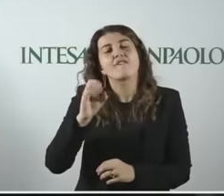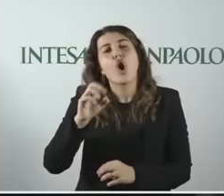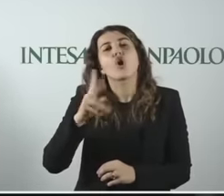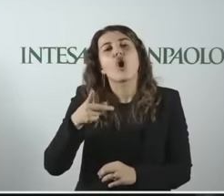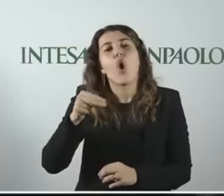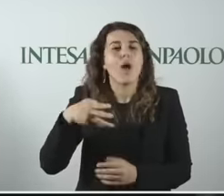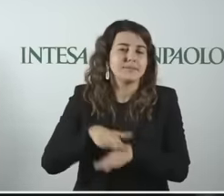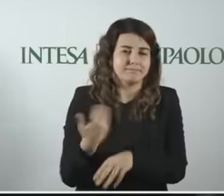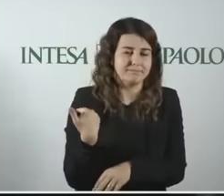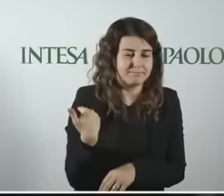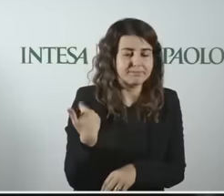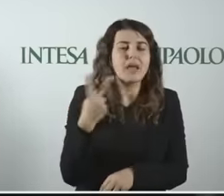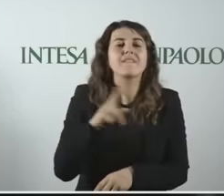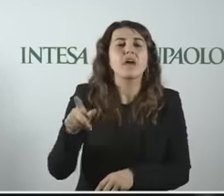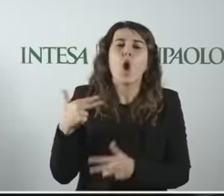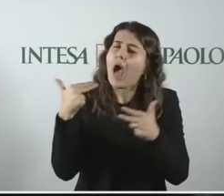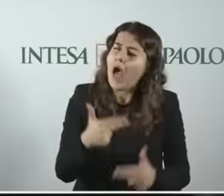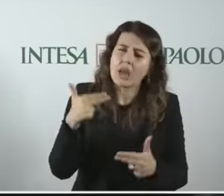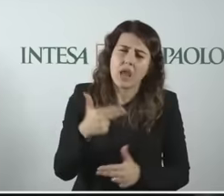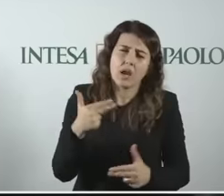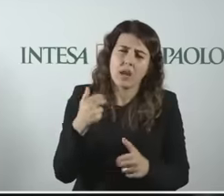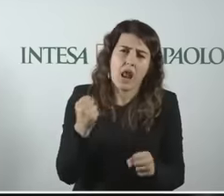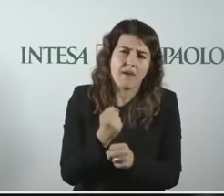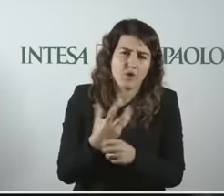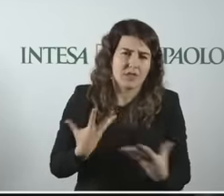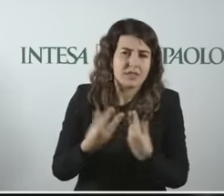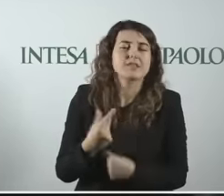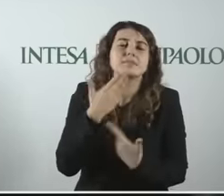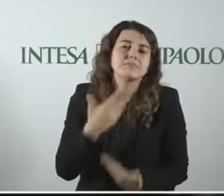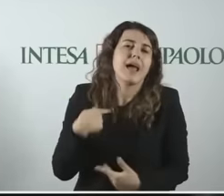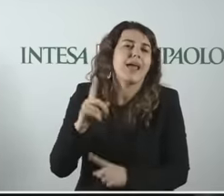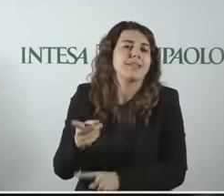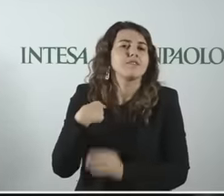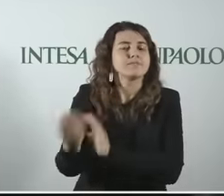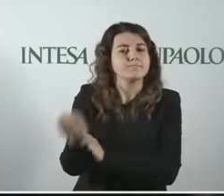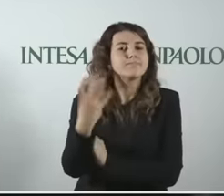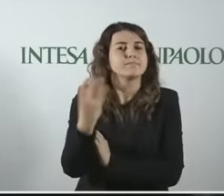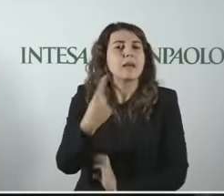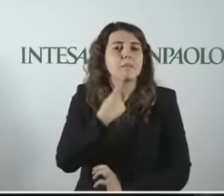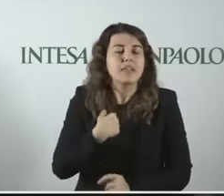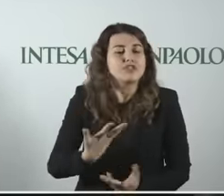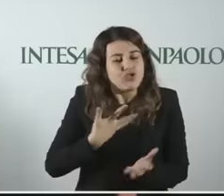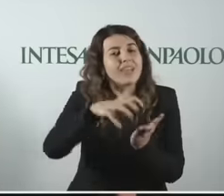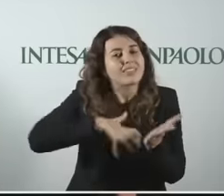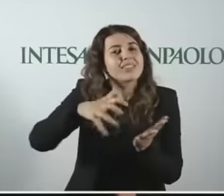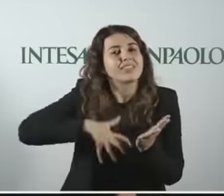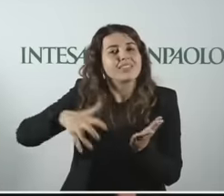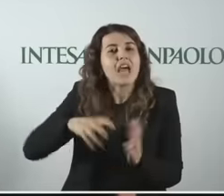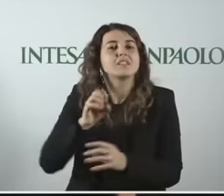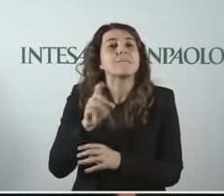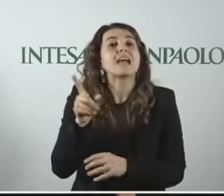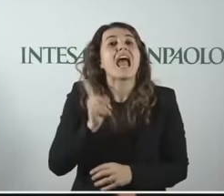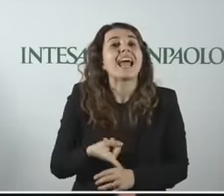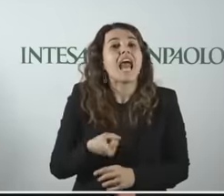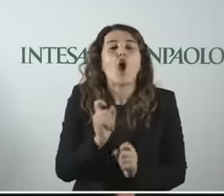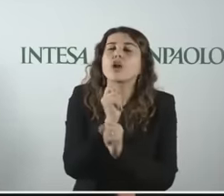poco con cui ho lavorato per tanti anni e io e da lei che ho imparato Diciamo che c'era questo testo fantastico di di maestro Gregorio